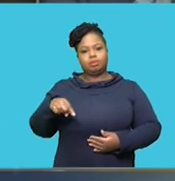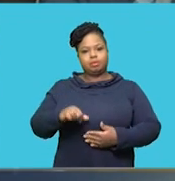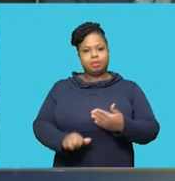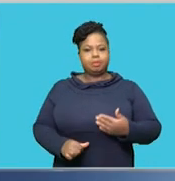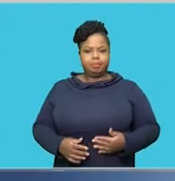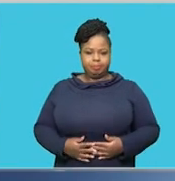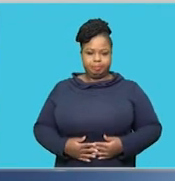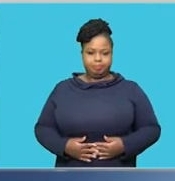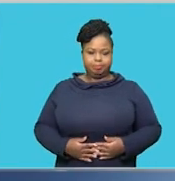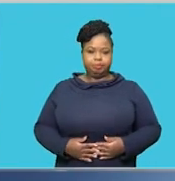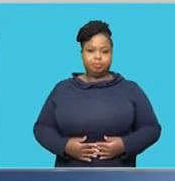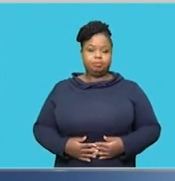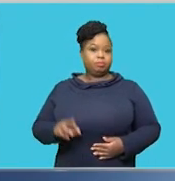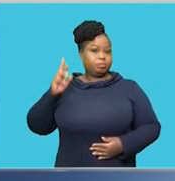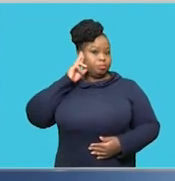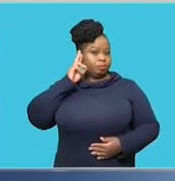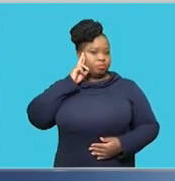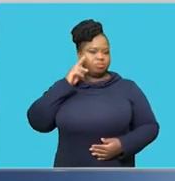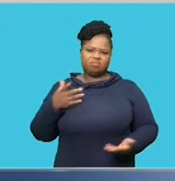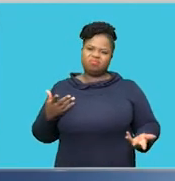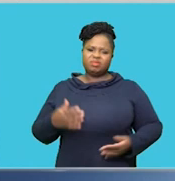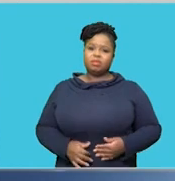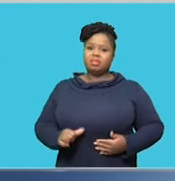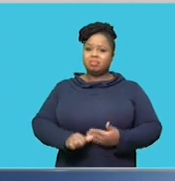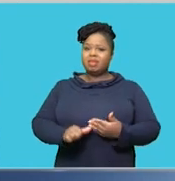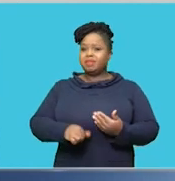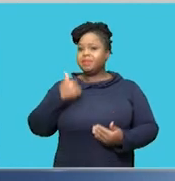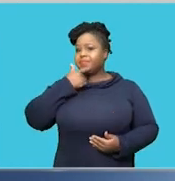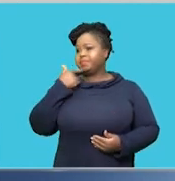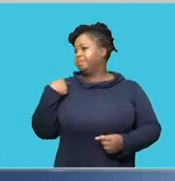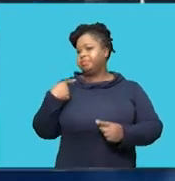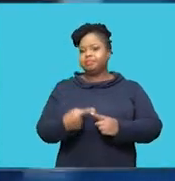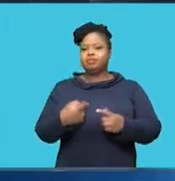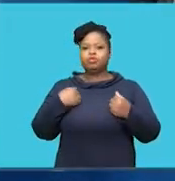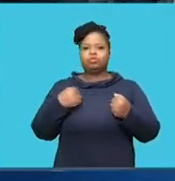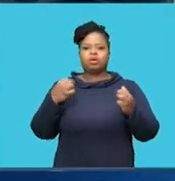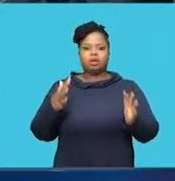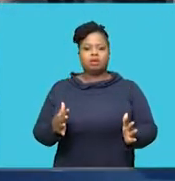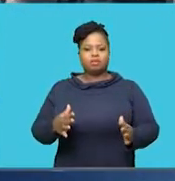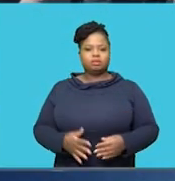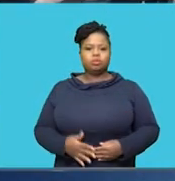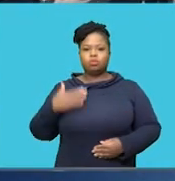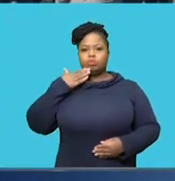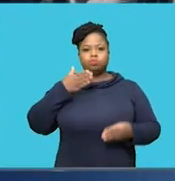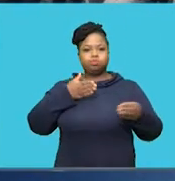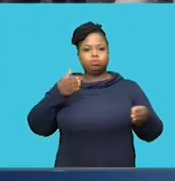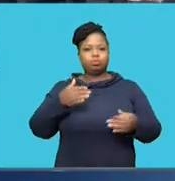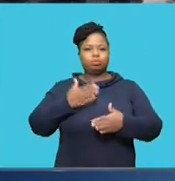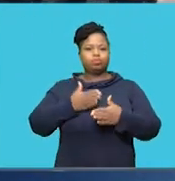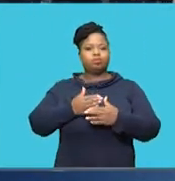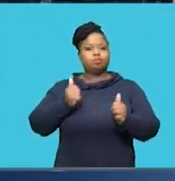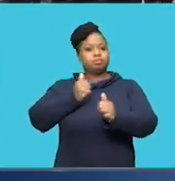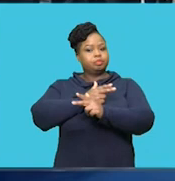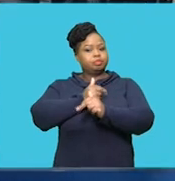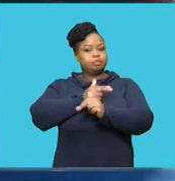kwephezulu. Kuzokhumbuleka ukuthi akapheli izinyanga ezingaka abashayeli balezi zithuthi zomphakathi ezisebenza ngokohlelo lwesimanje